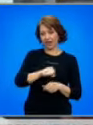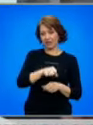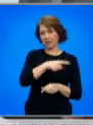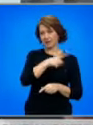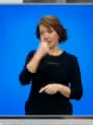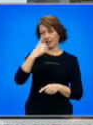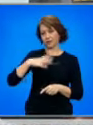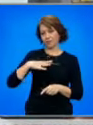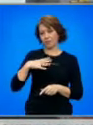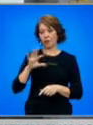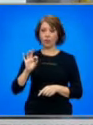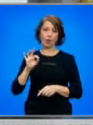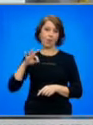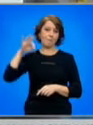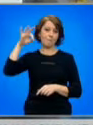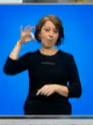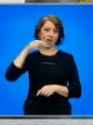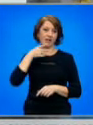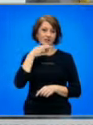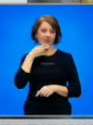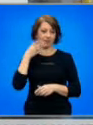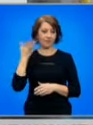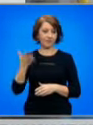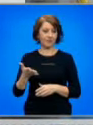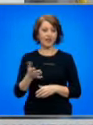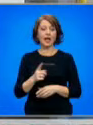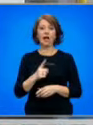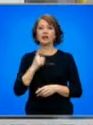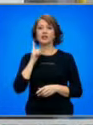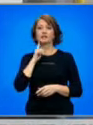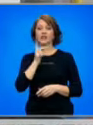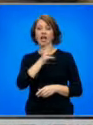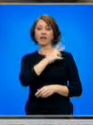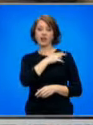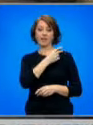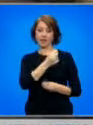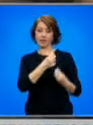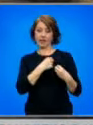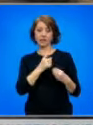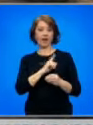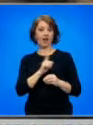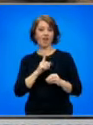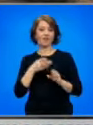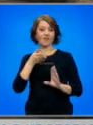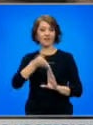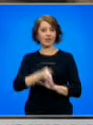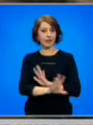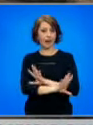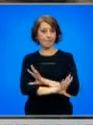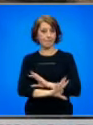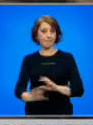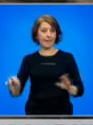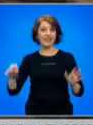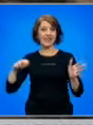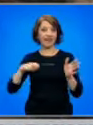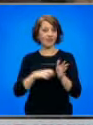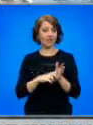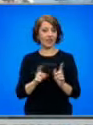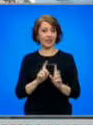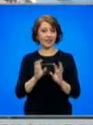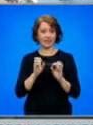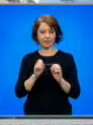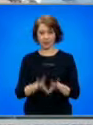Шефа никой не, той не излишно не предпази никой да не влиза без ваксина вътре. Показваме статията на Ханс от Белгия, който от